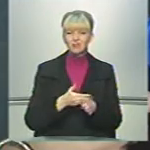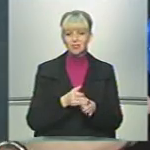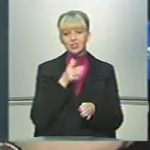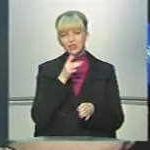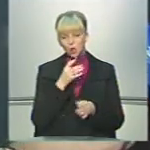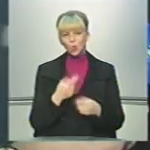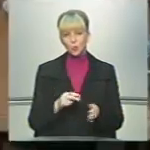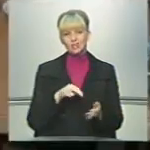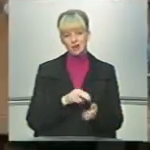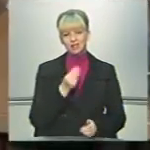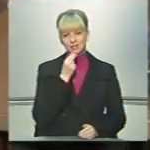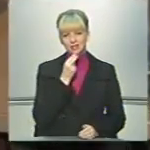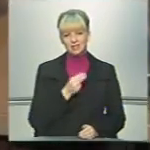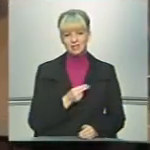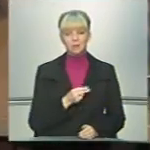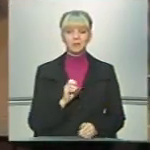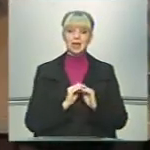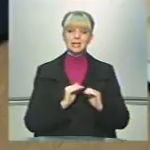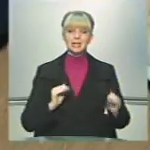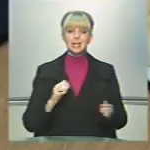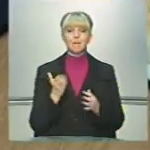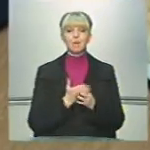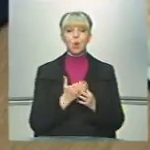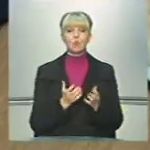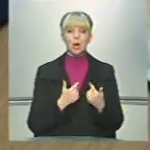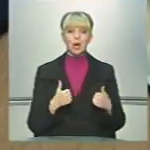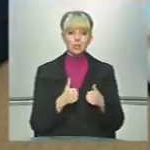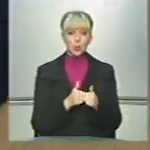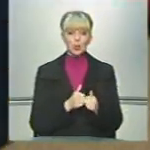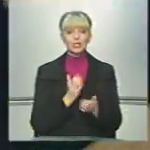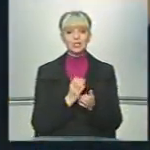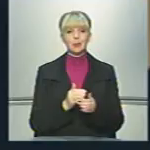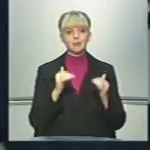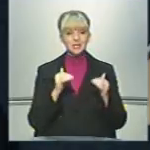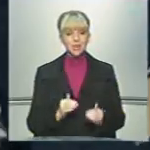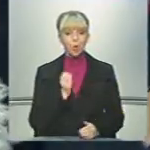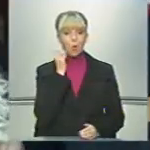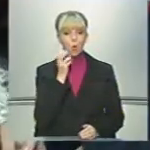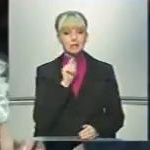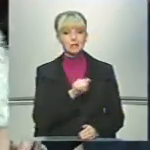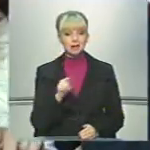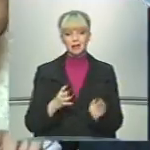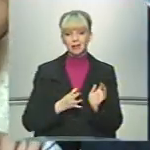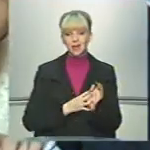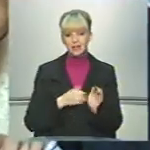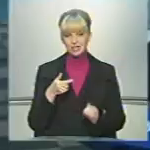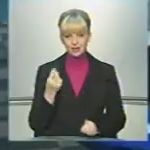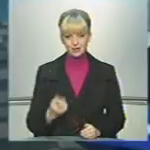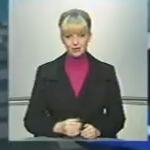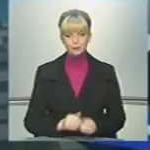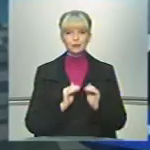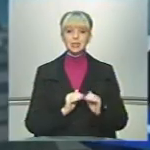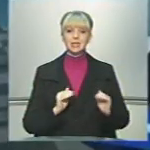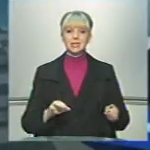вони вже стали їсти. Для дітей пільгової категорії діють знижки. Обід для них 9 гривень.